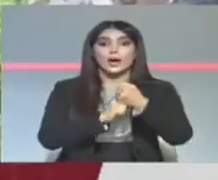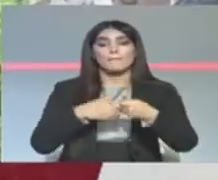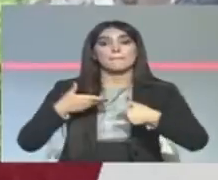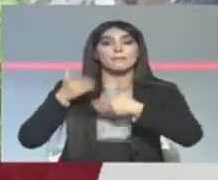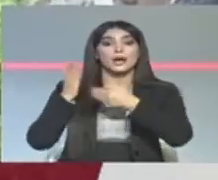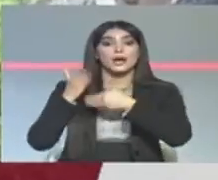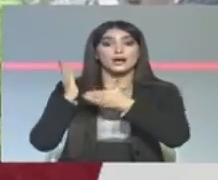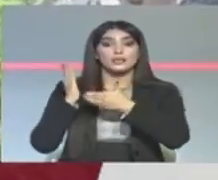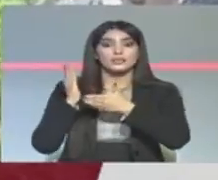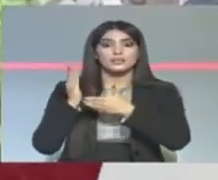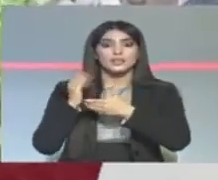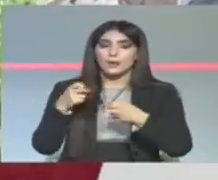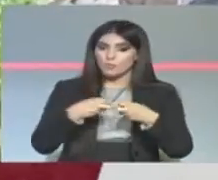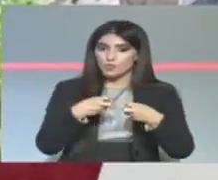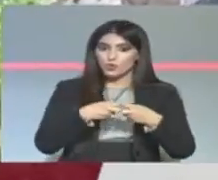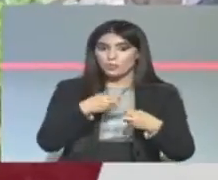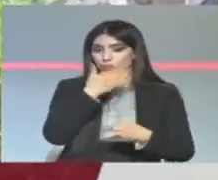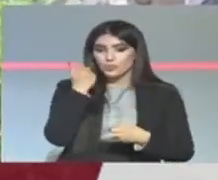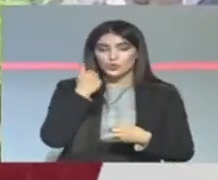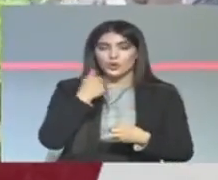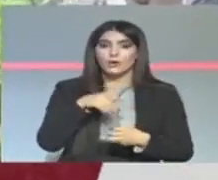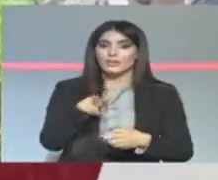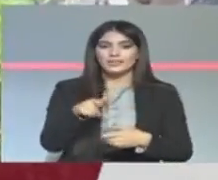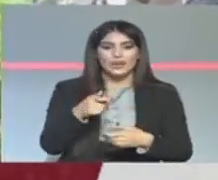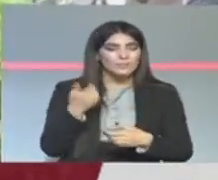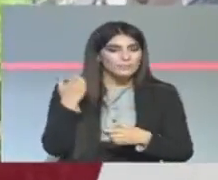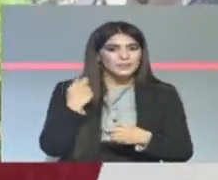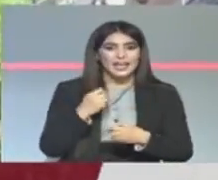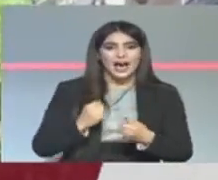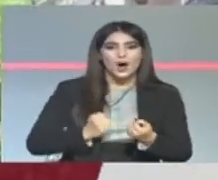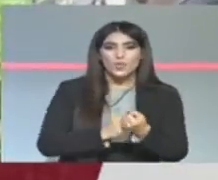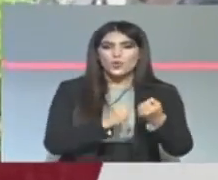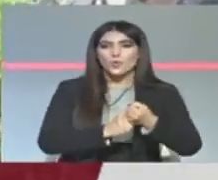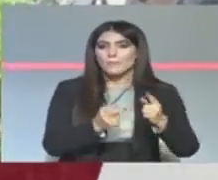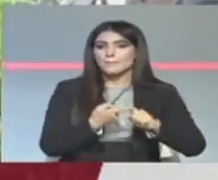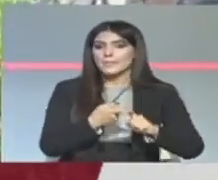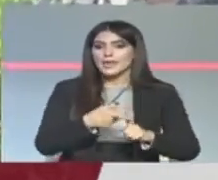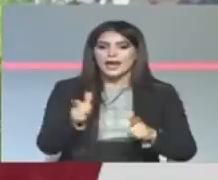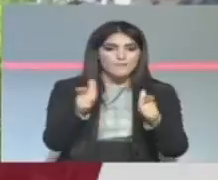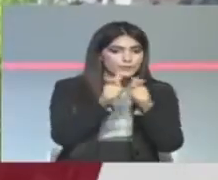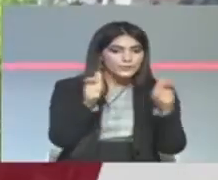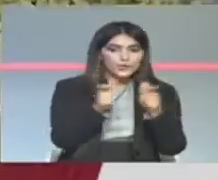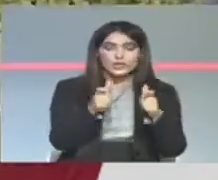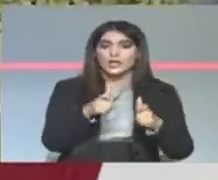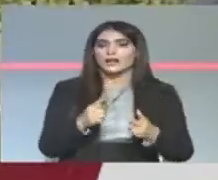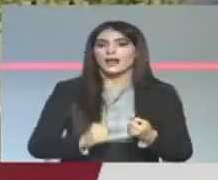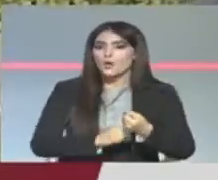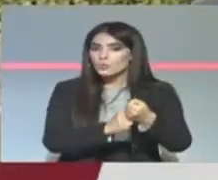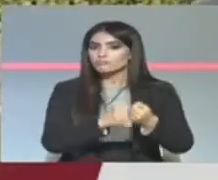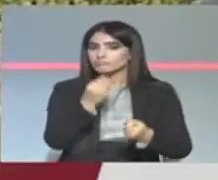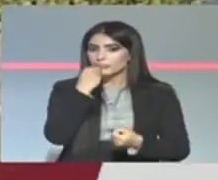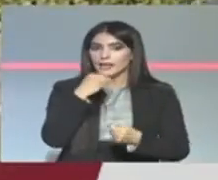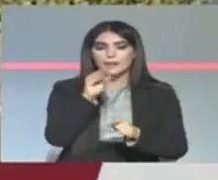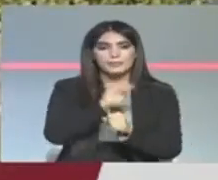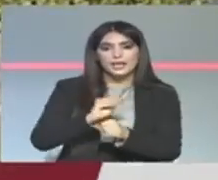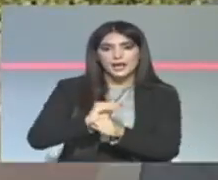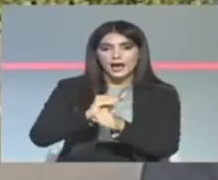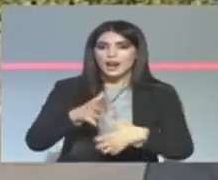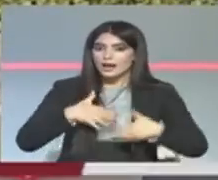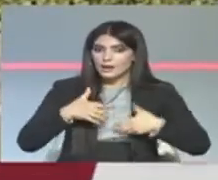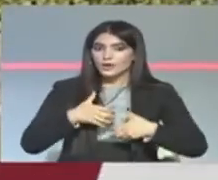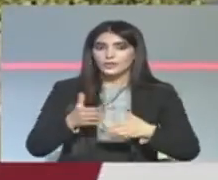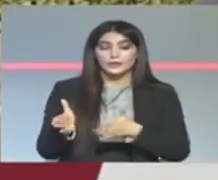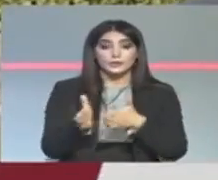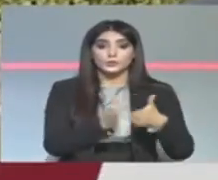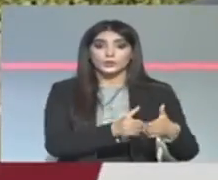لتوليد رغم الاحسن ضخها في المنظومه في الاعلام هذا الموسم ونظرا للتراجع من